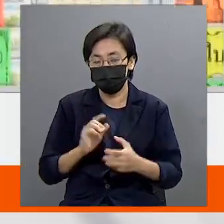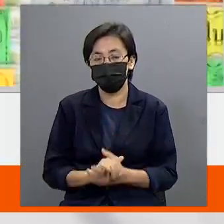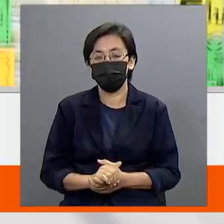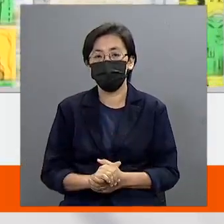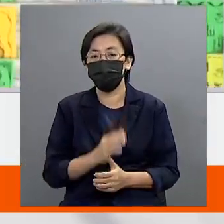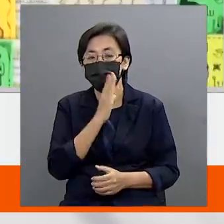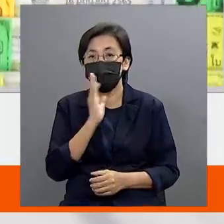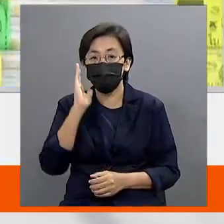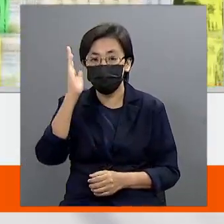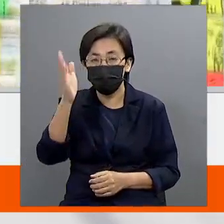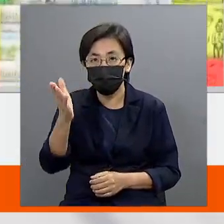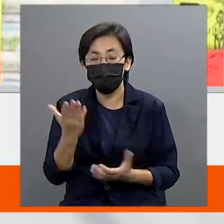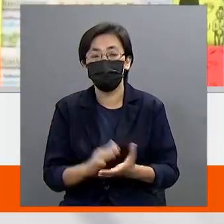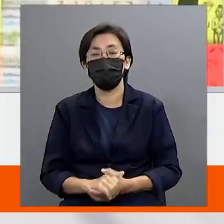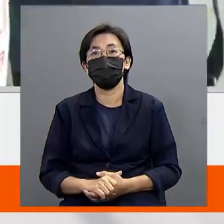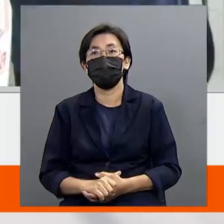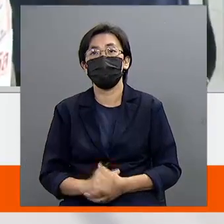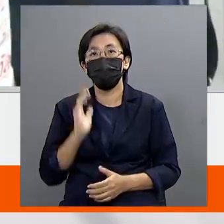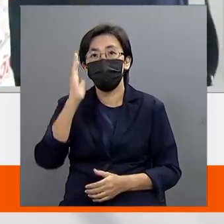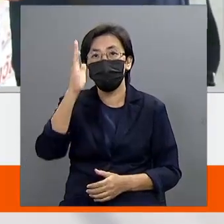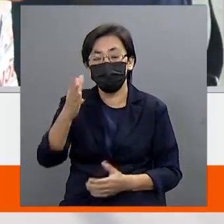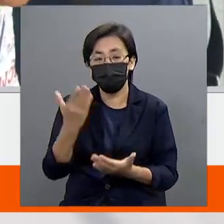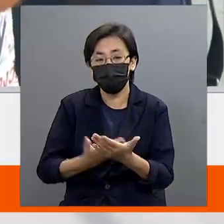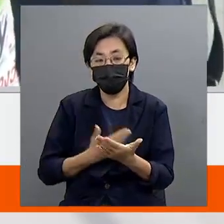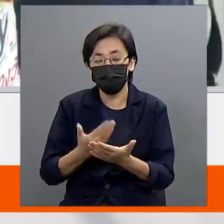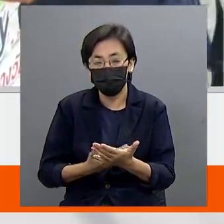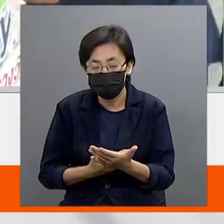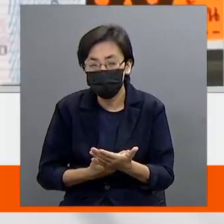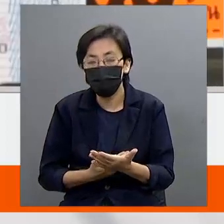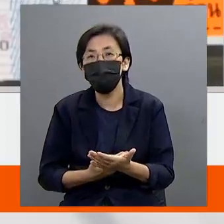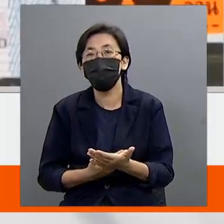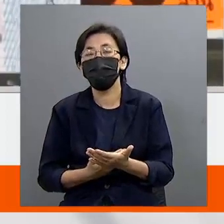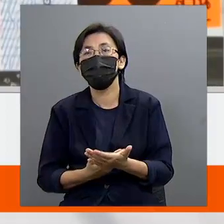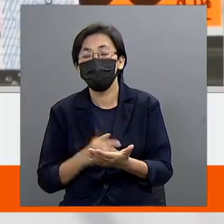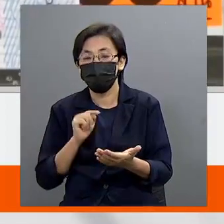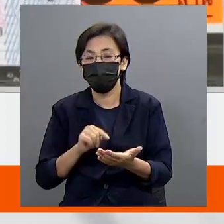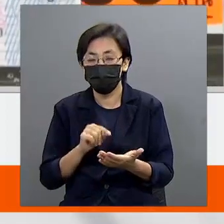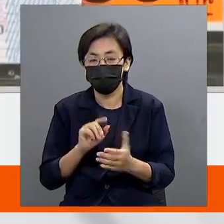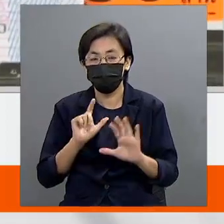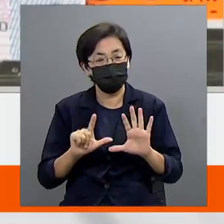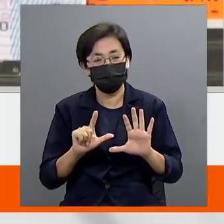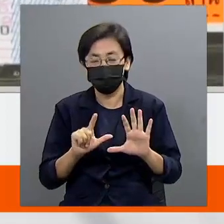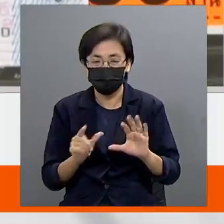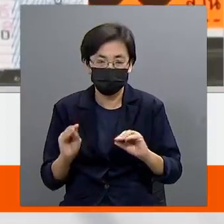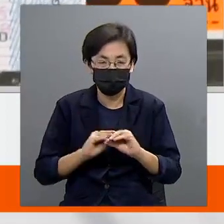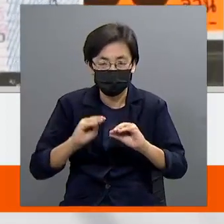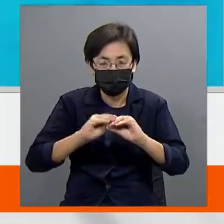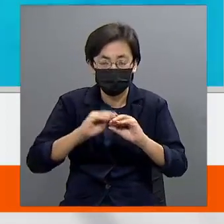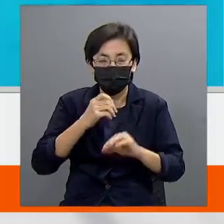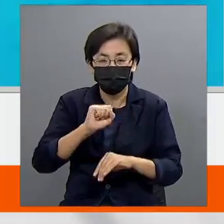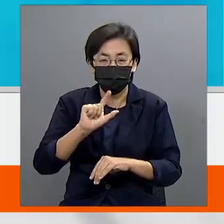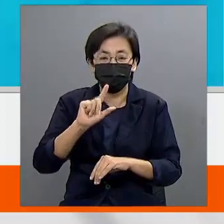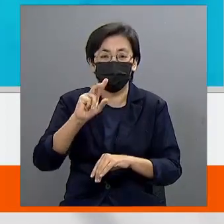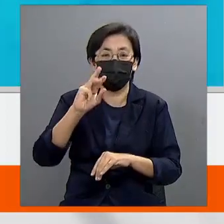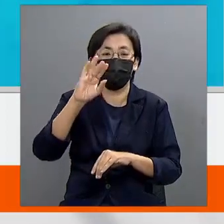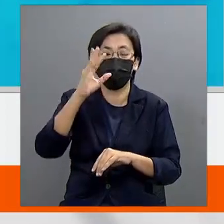งให้จำนวนสลากเข้ามาอยู่ในระบบออนไลน์เนี่ยมันมากขึ้นพอที่จะดึงราคาตลาดทั้งตลาดลงมาได